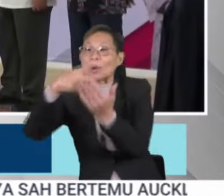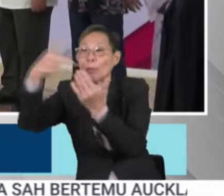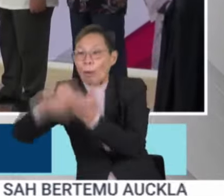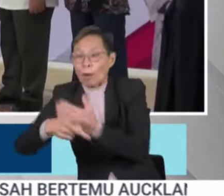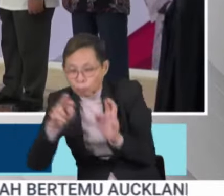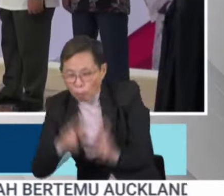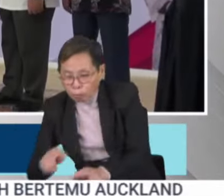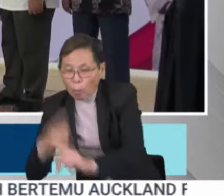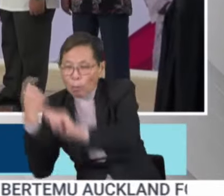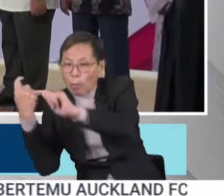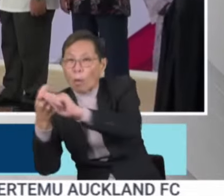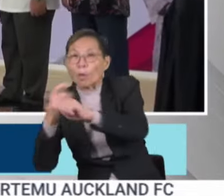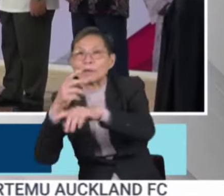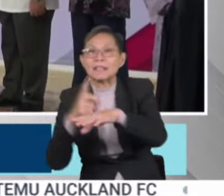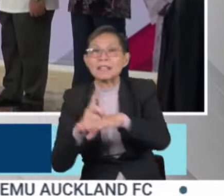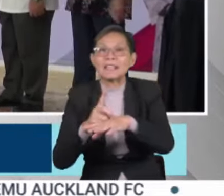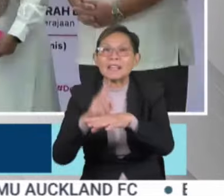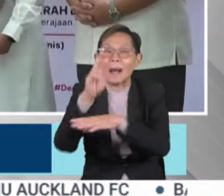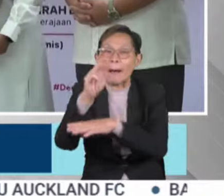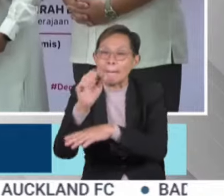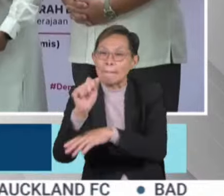lagi dirancang dibina di Manir.